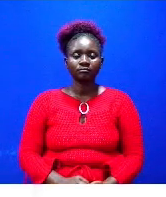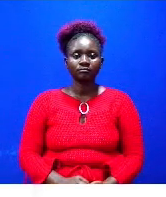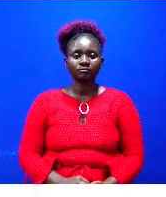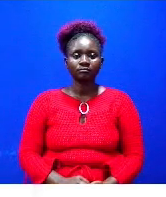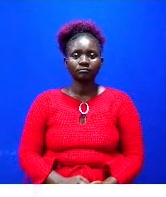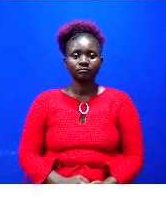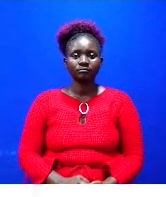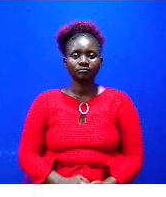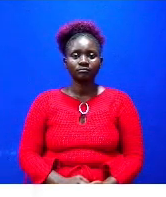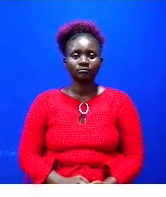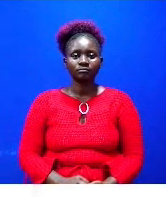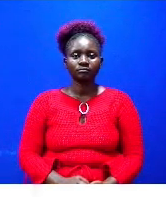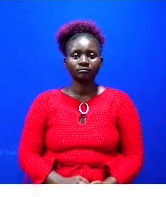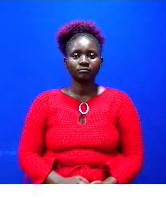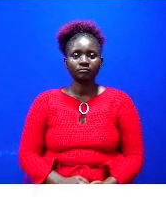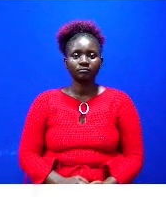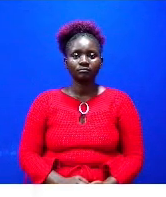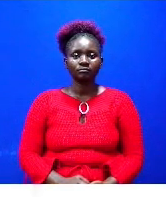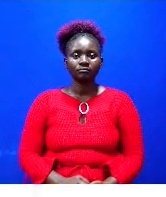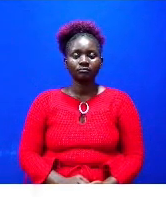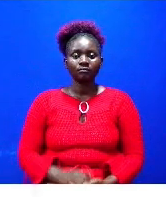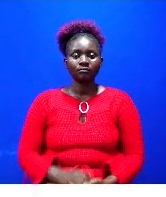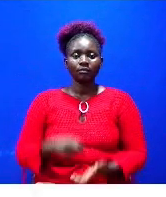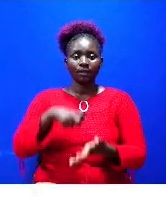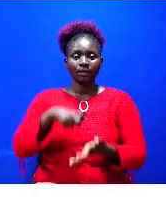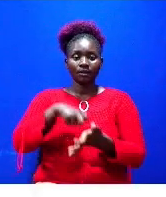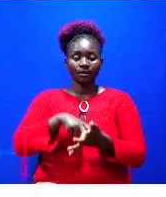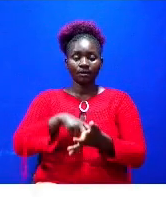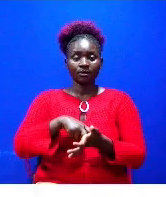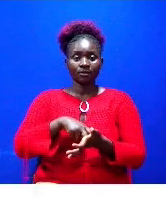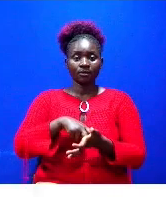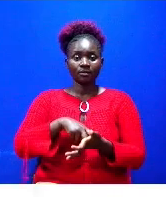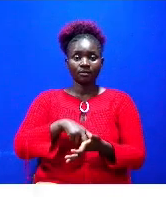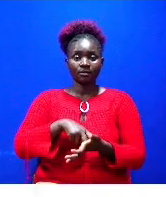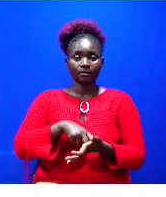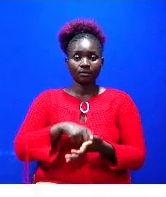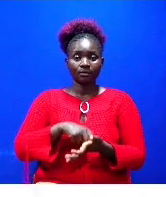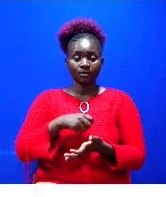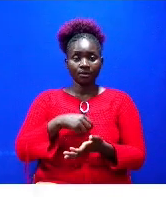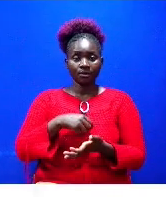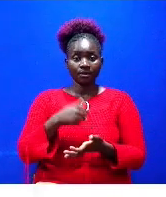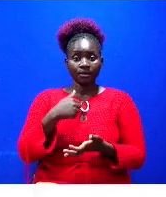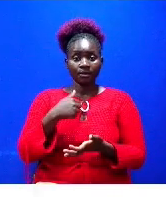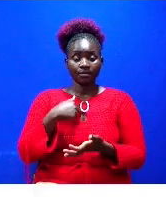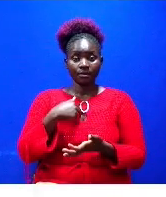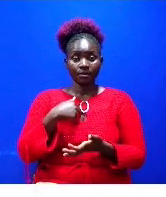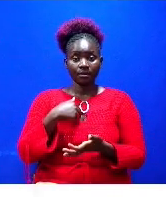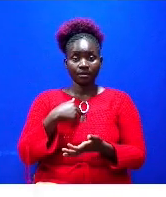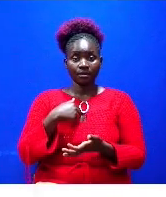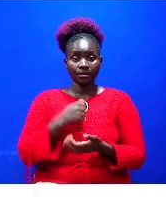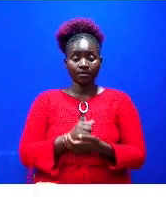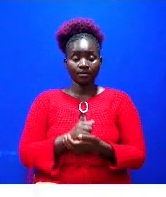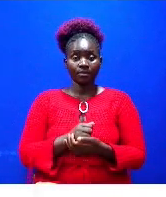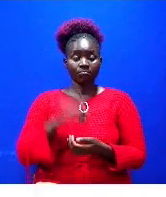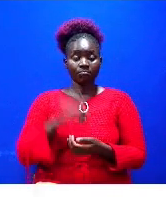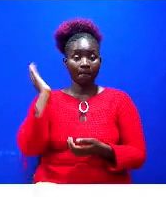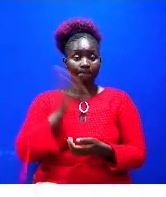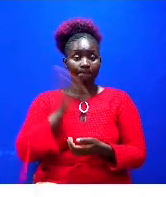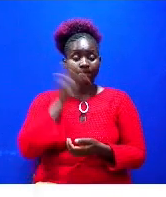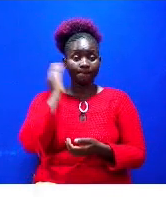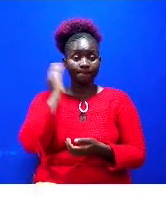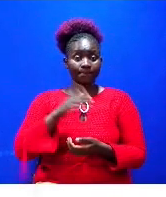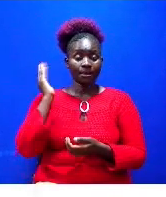teno owe kama runse. Kera mata yavi kwa umuano kumuboli nki nakara. Haka chaka kumu wako moro kurumo. Omo kongoli yoka